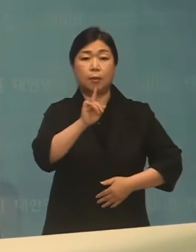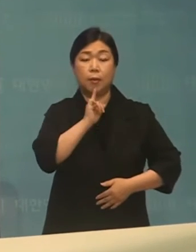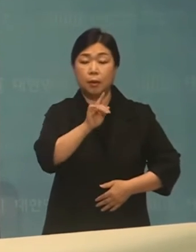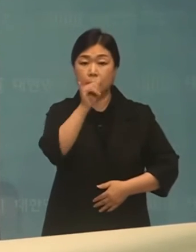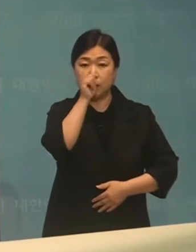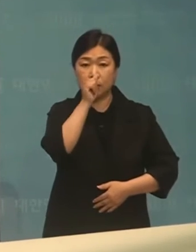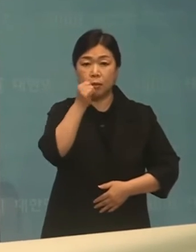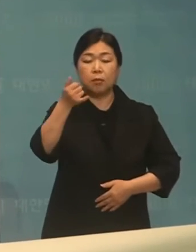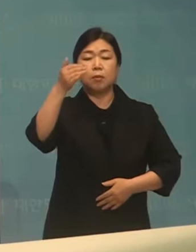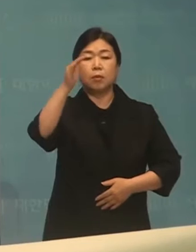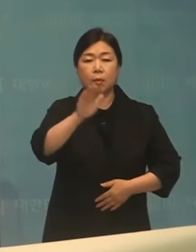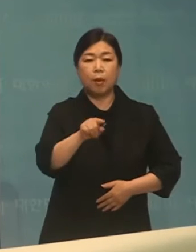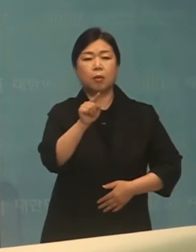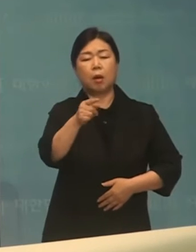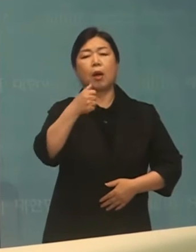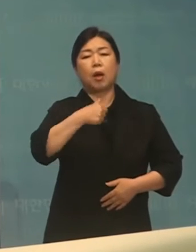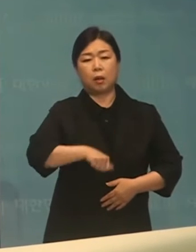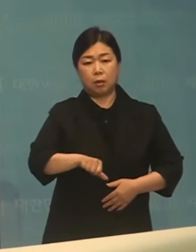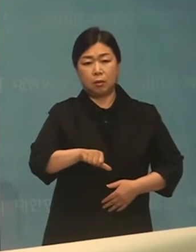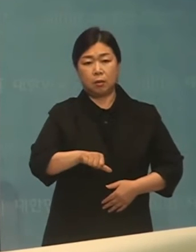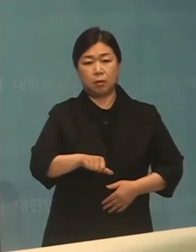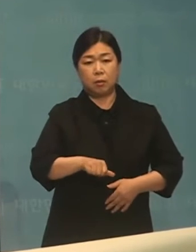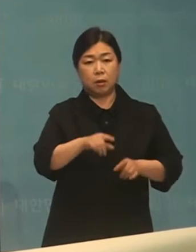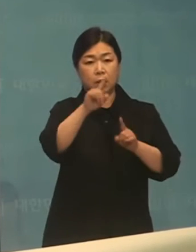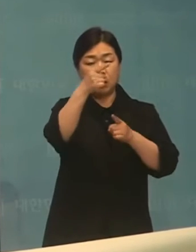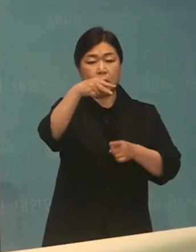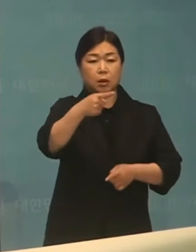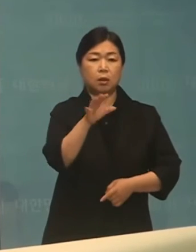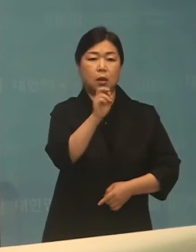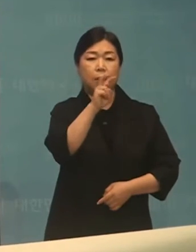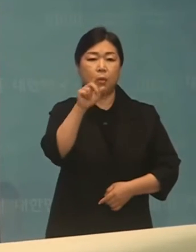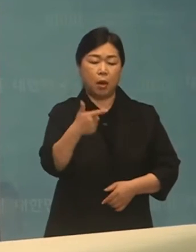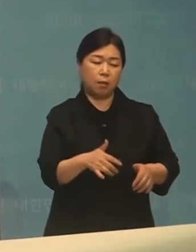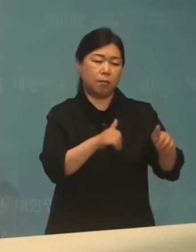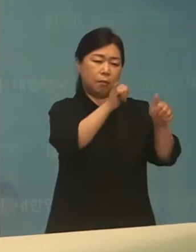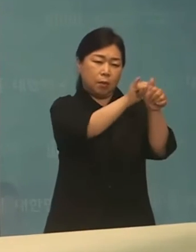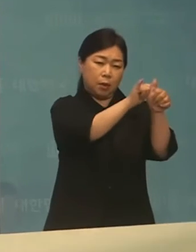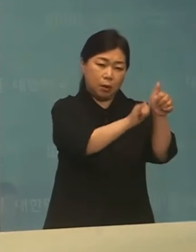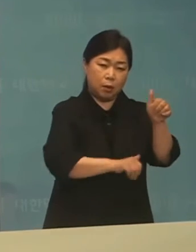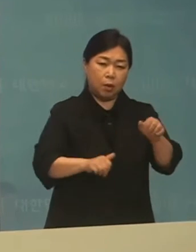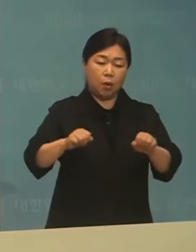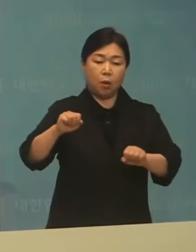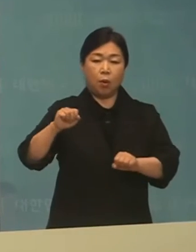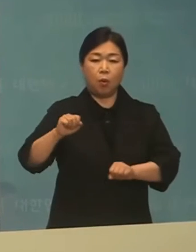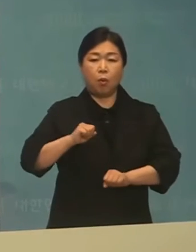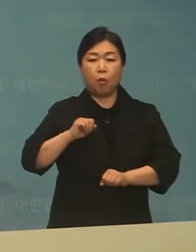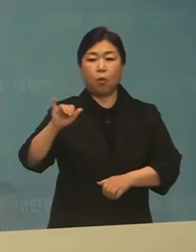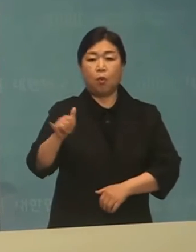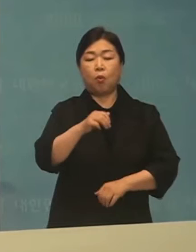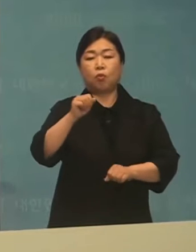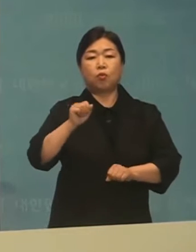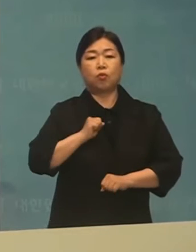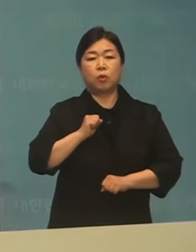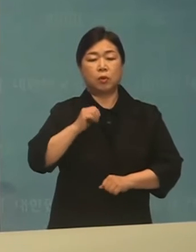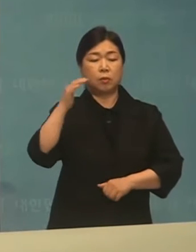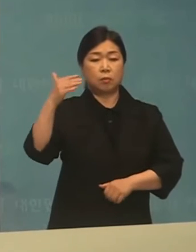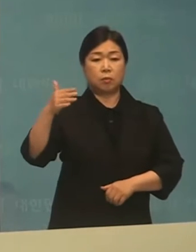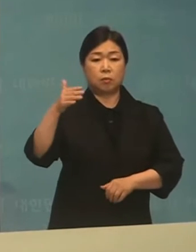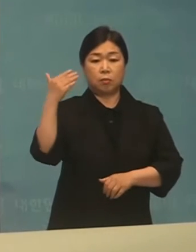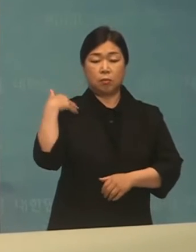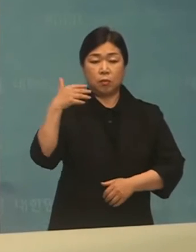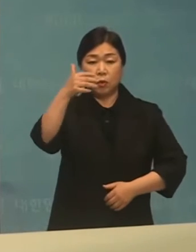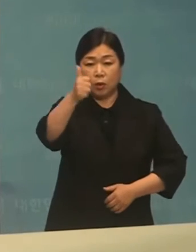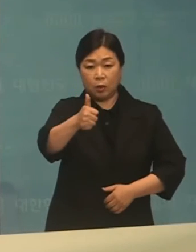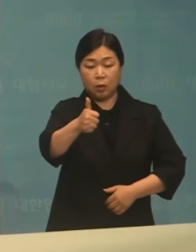그러나 그의 아들은 이승만의 길부터 공군참모총장을 지냈고 박정희가 5.16